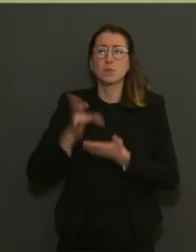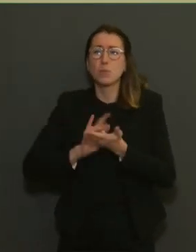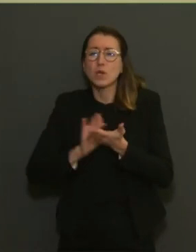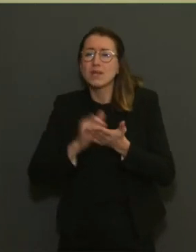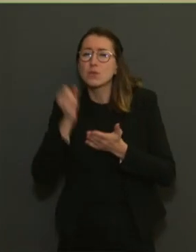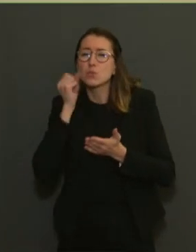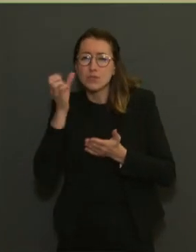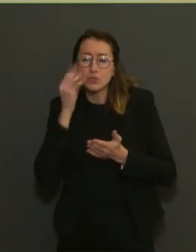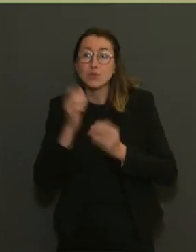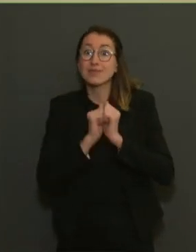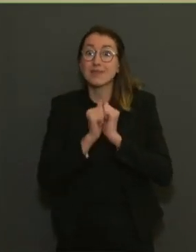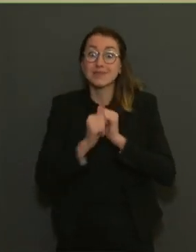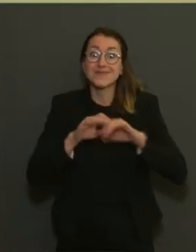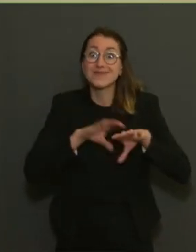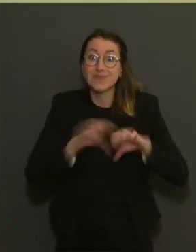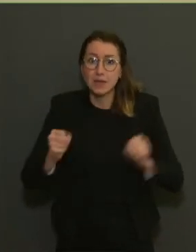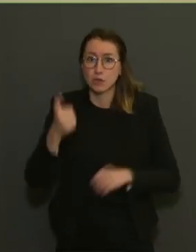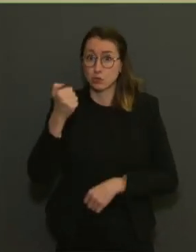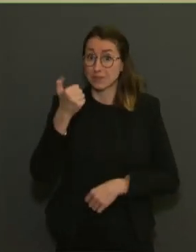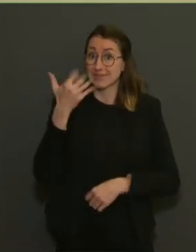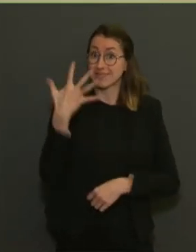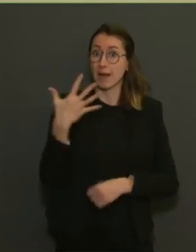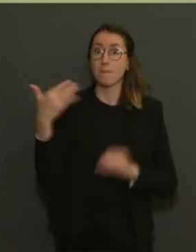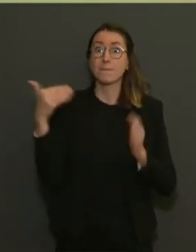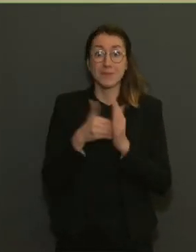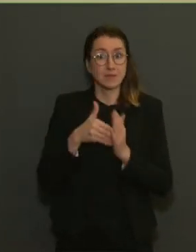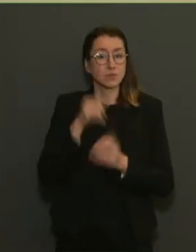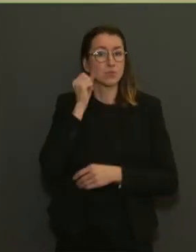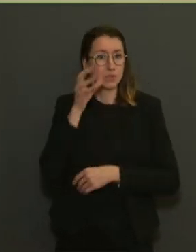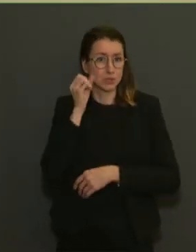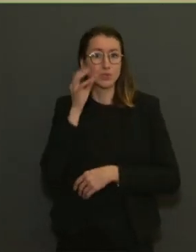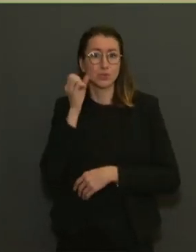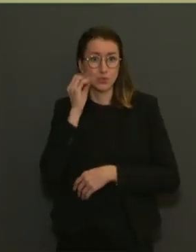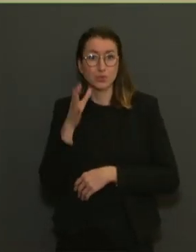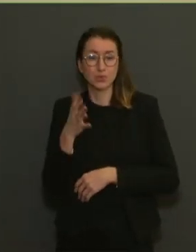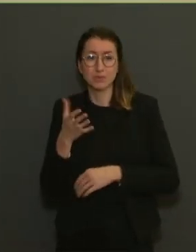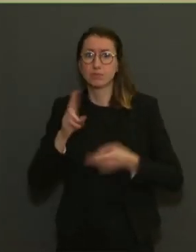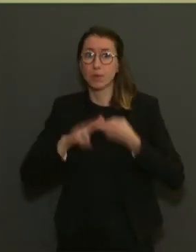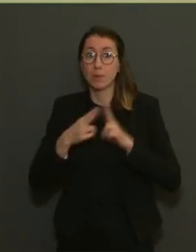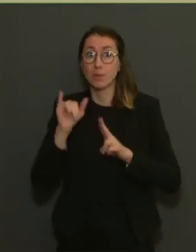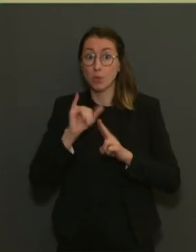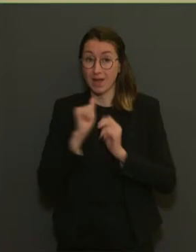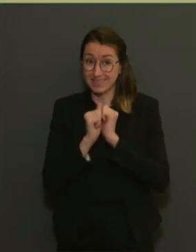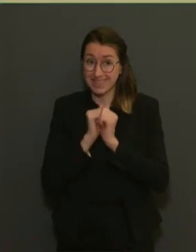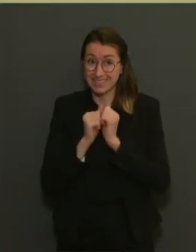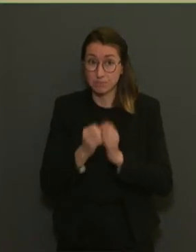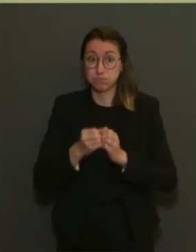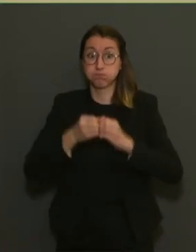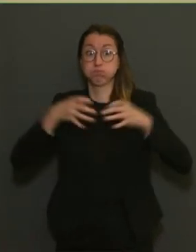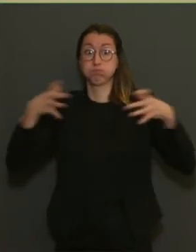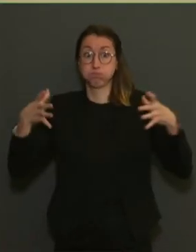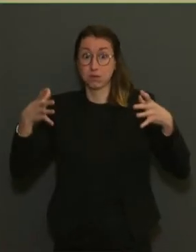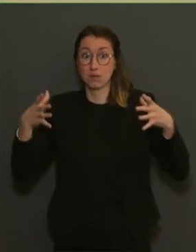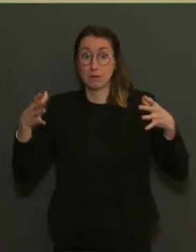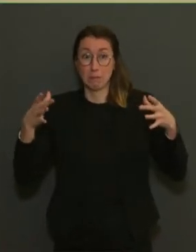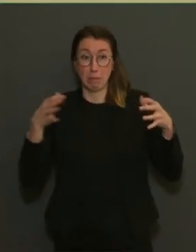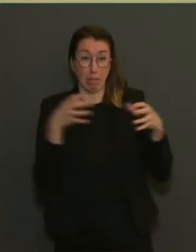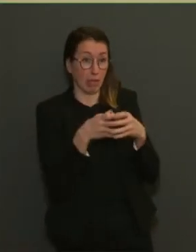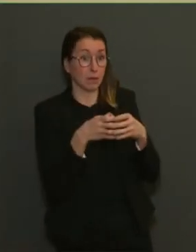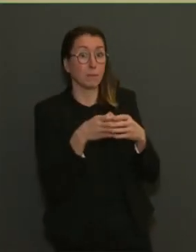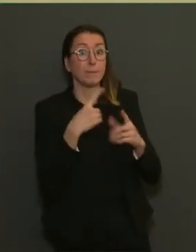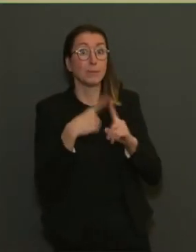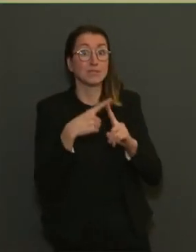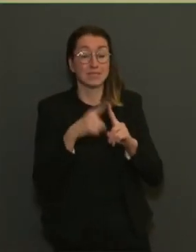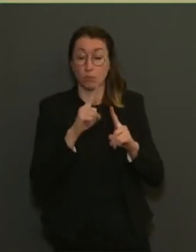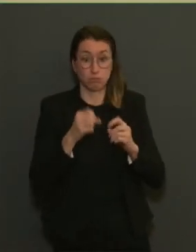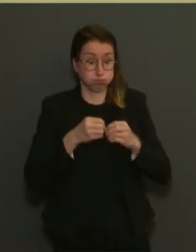jour. Ce qui est beaucoup moins agréable, c'est que la positivité de ces tests est extrêmement importante, ce qu'on peut comprendre bien sûr puisqu'on